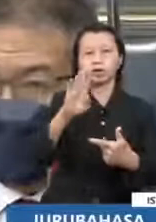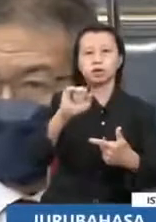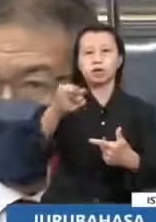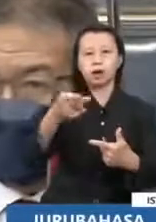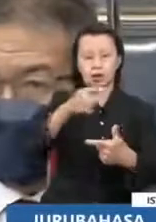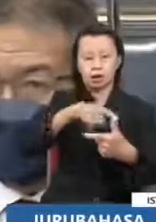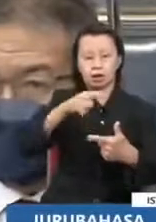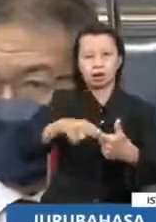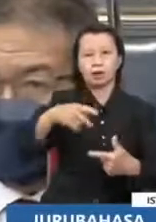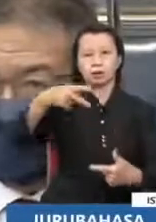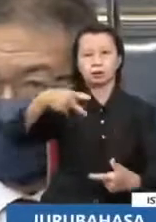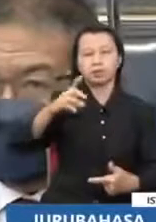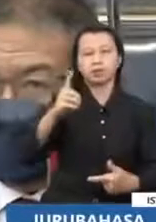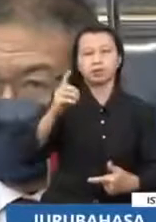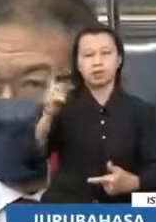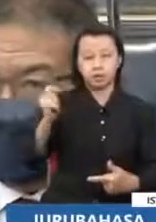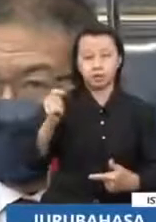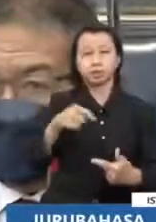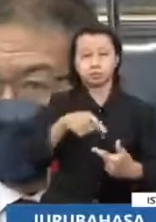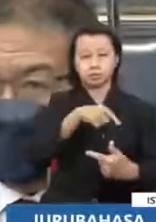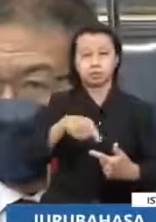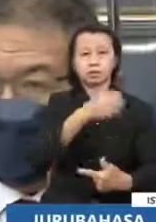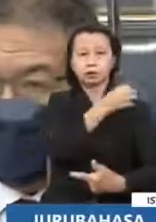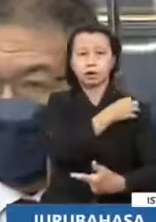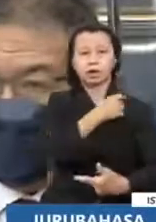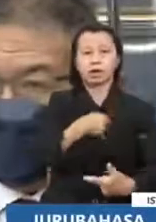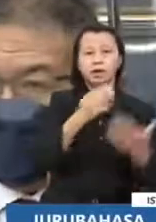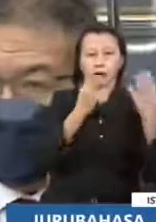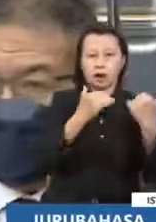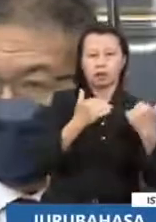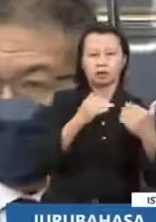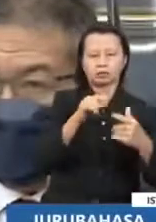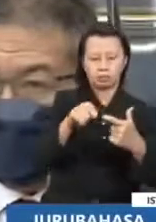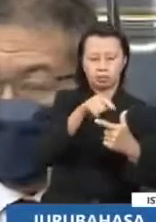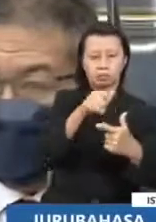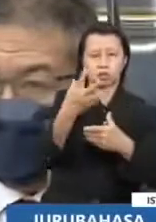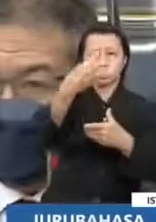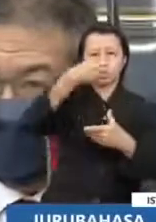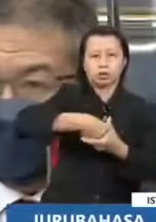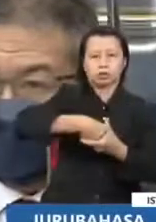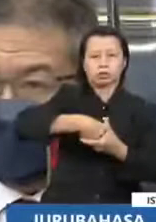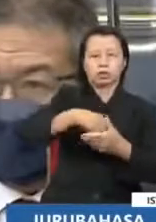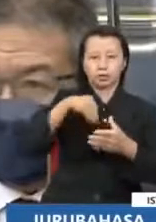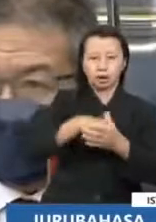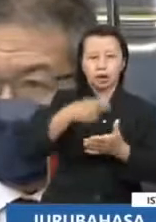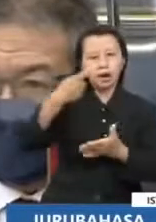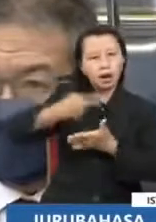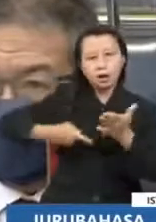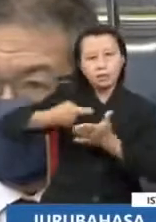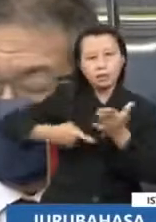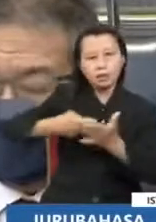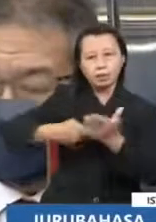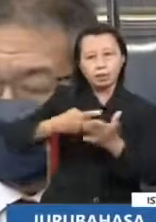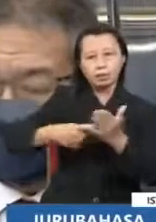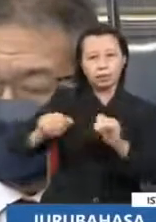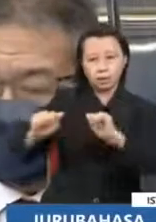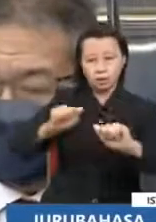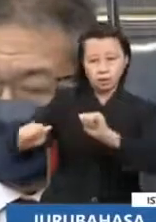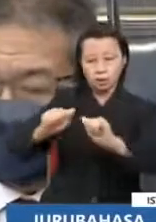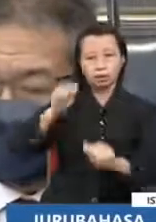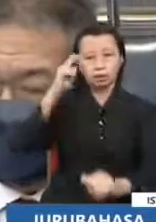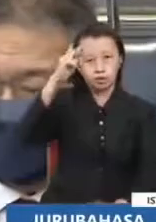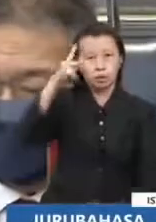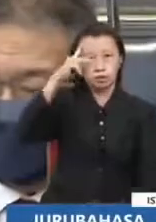Yang ini memang pegawai PTD dan saya haramkan mereka untuk melibatkan diri dalam apa-apa jua